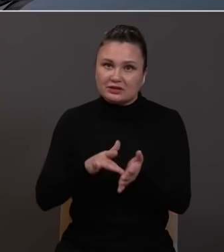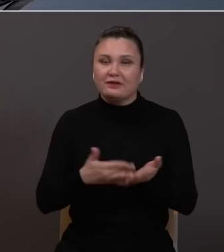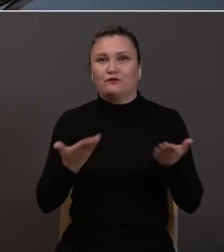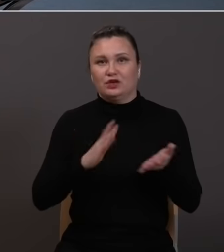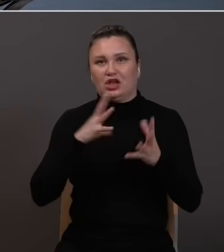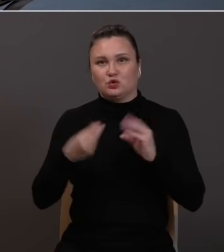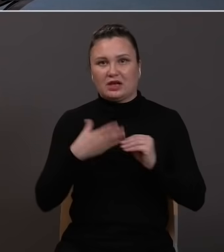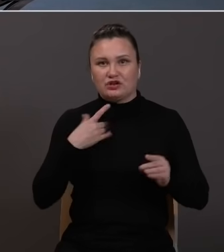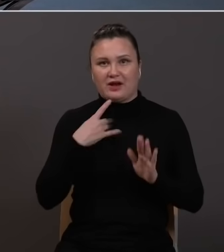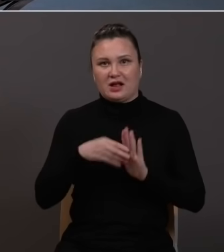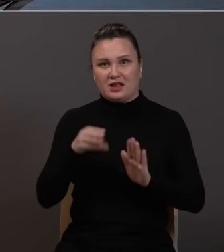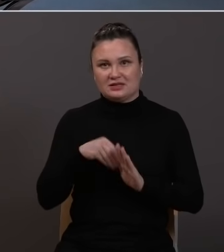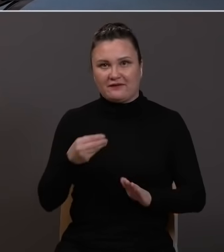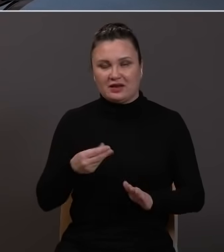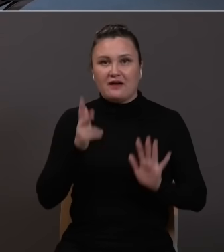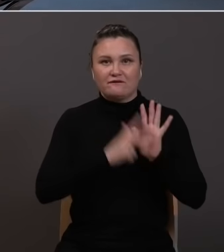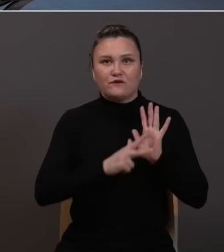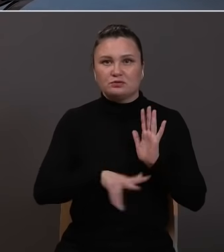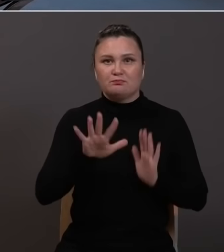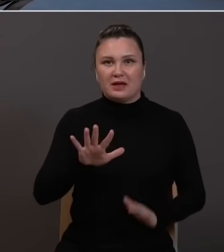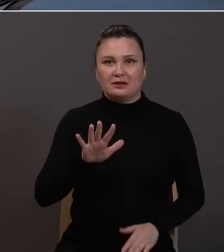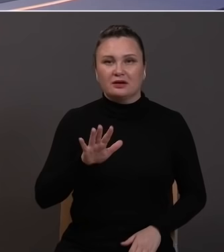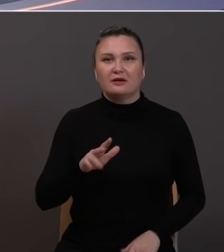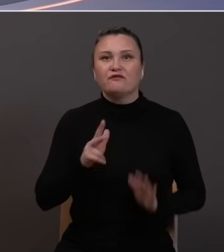результаты нашего голосования.